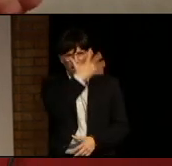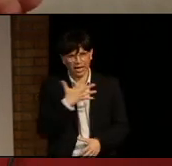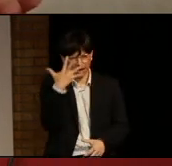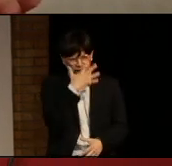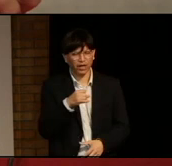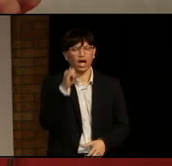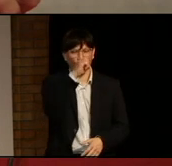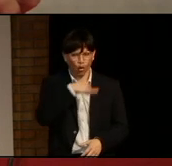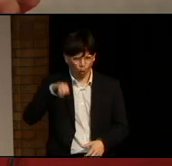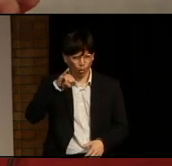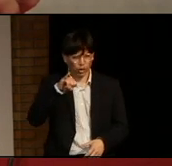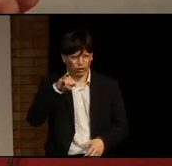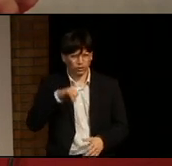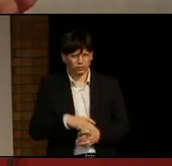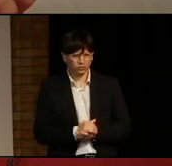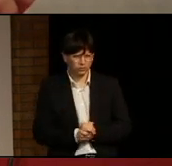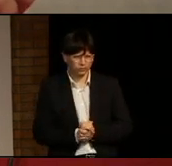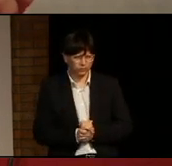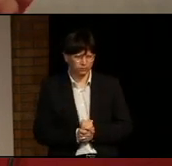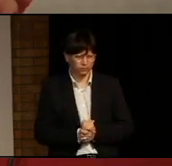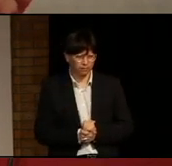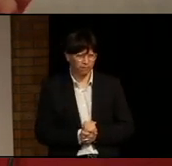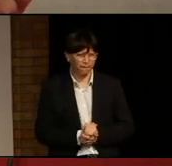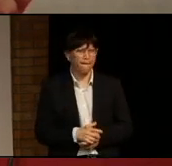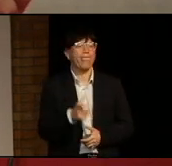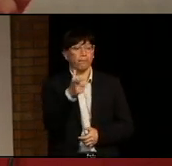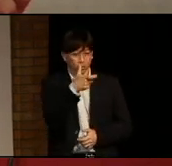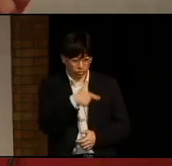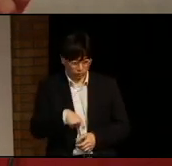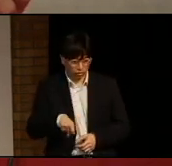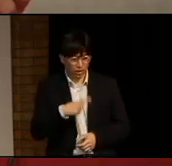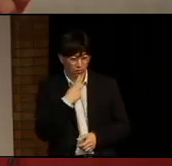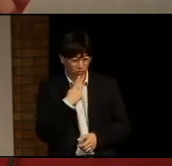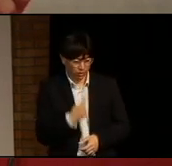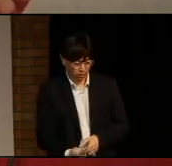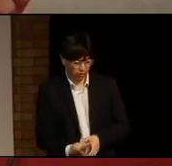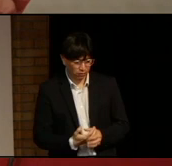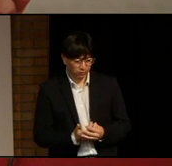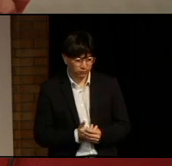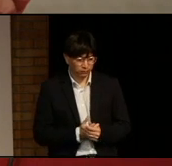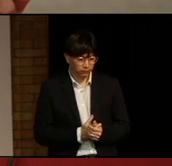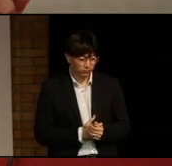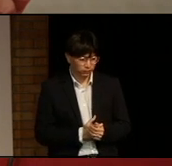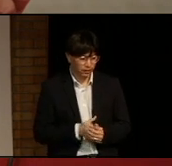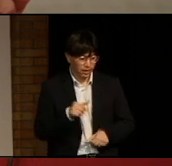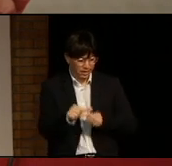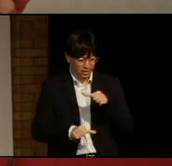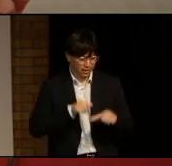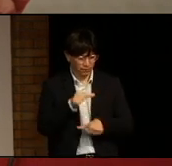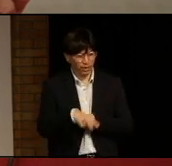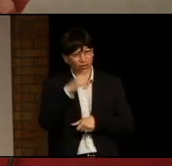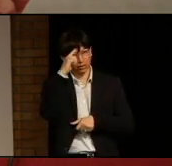unico Su questo fronte Per questo dico che il cambiamento di